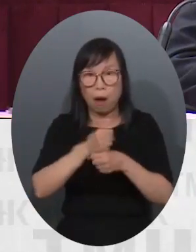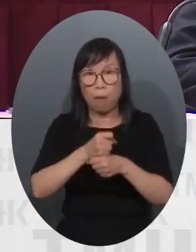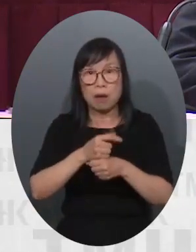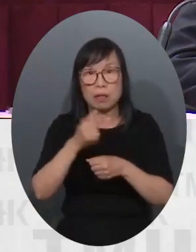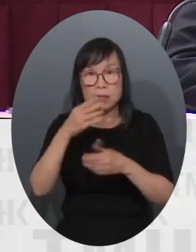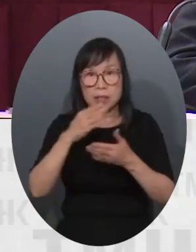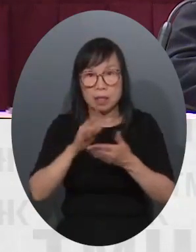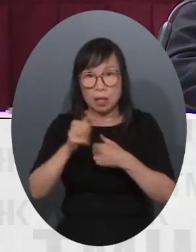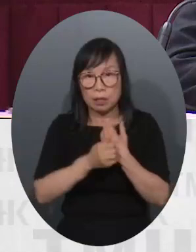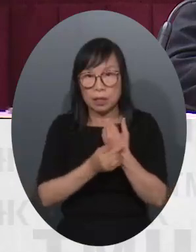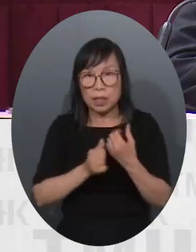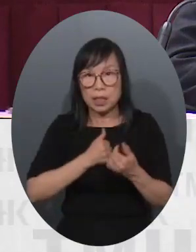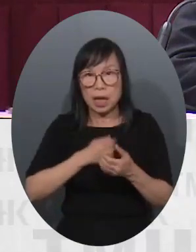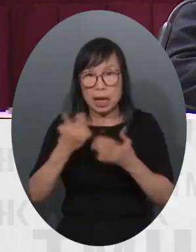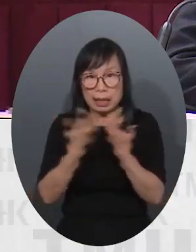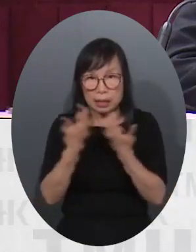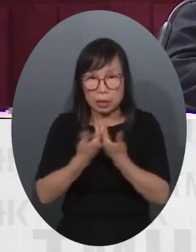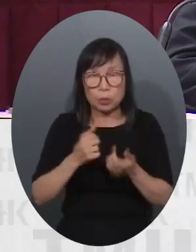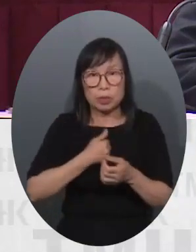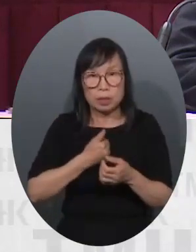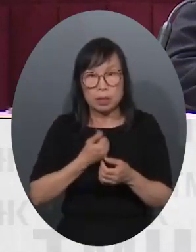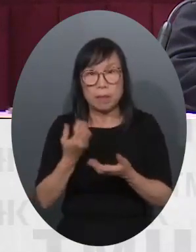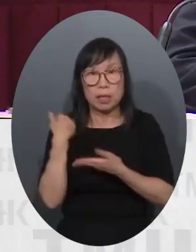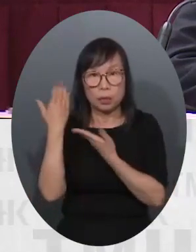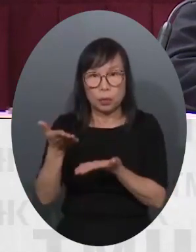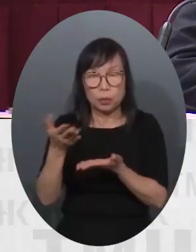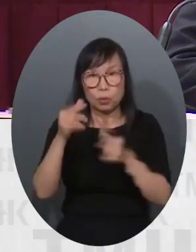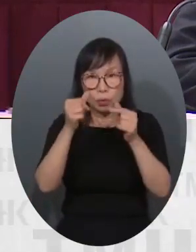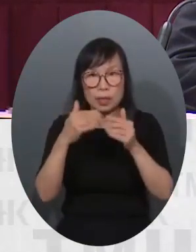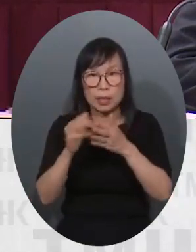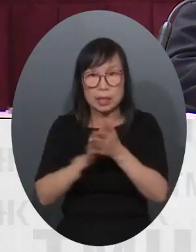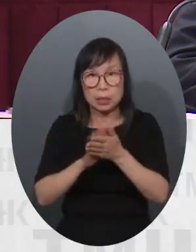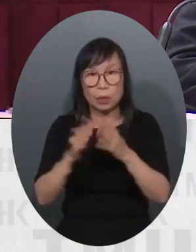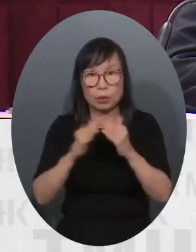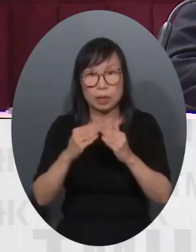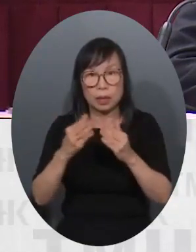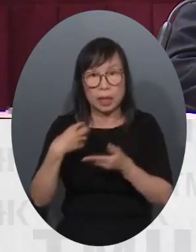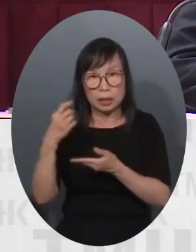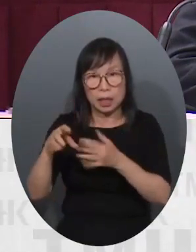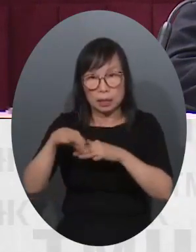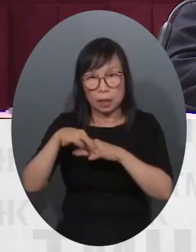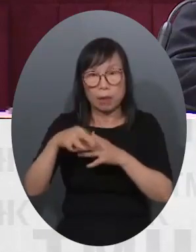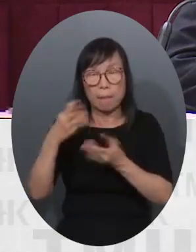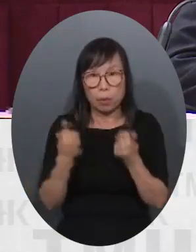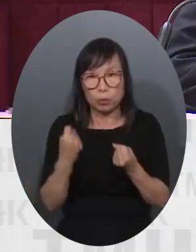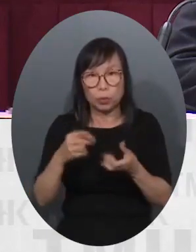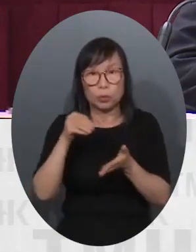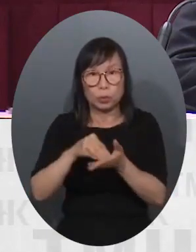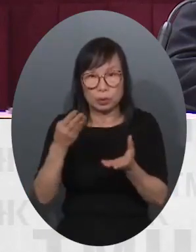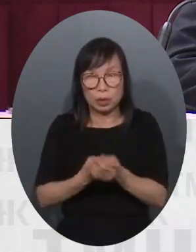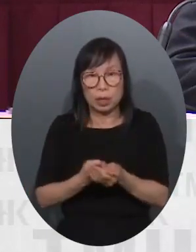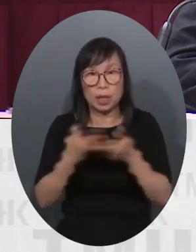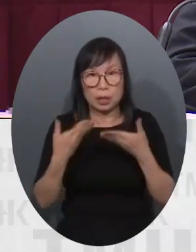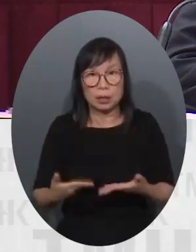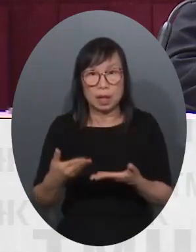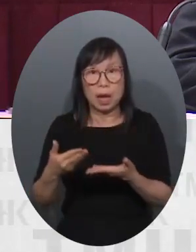所為公司核數師，並授權董事局釐定其酬金的普通決議案。我們